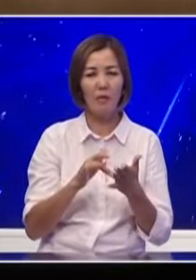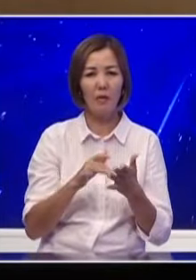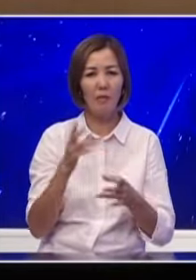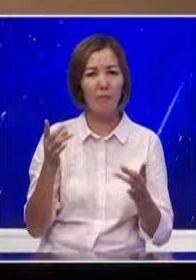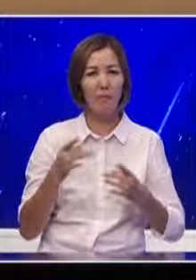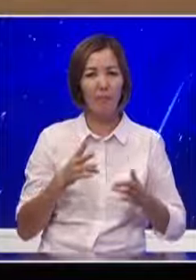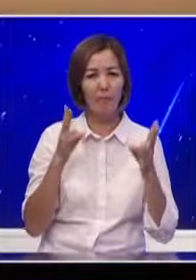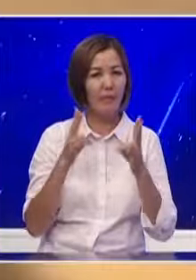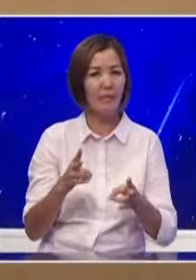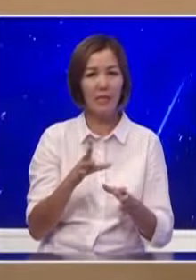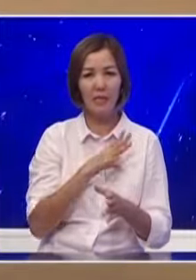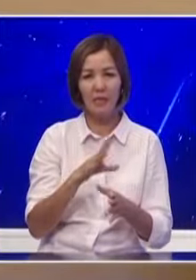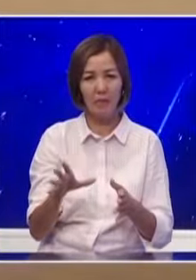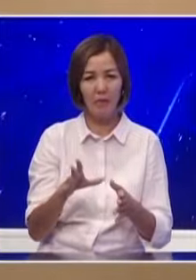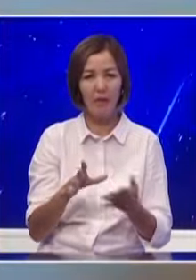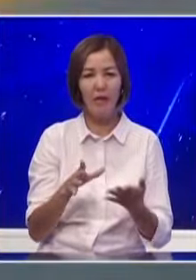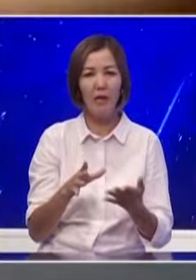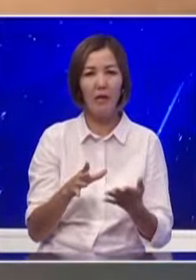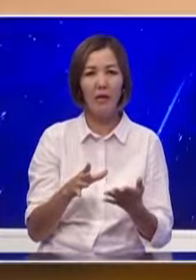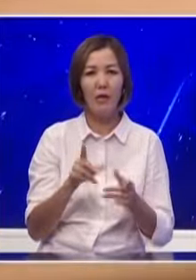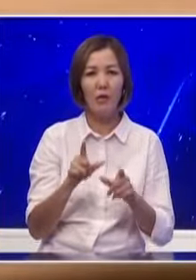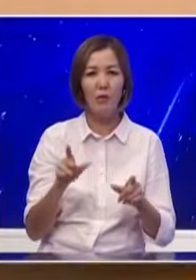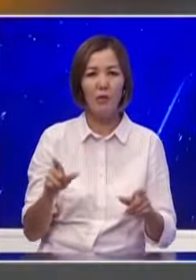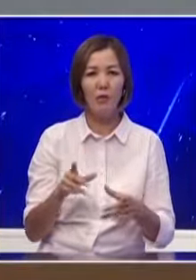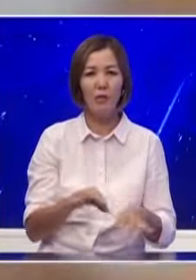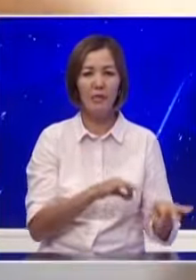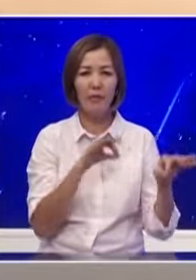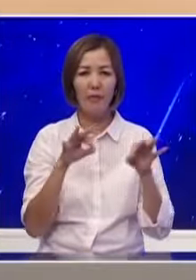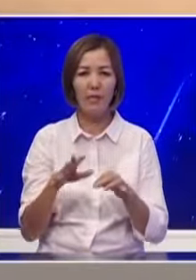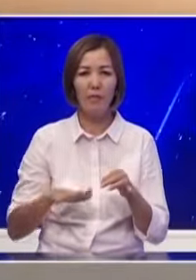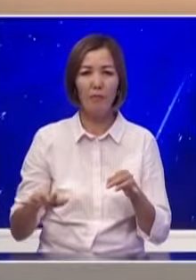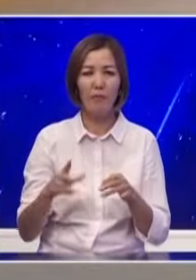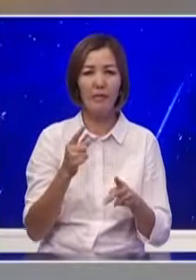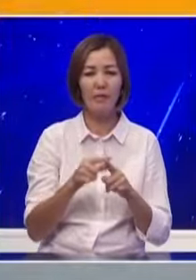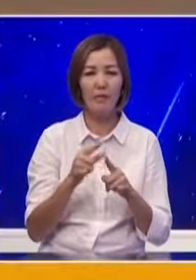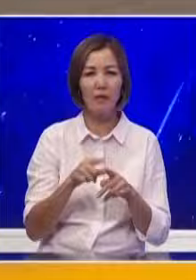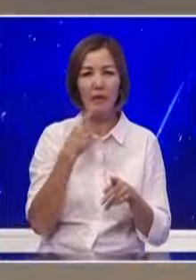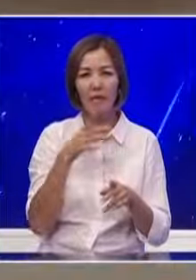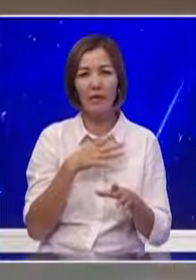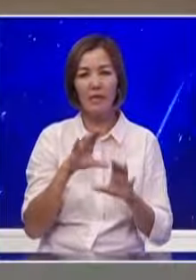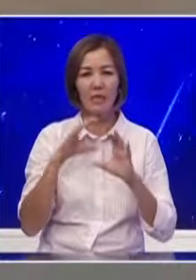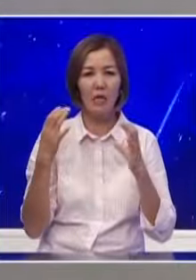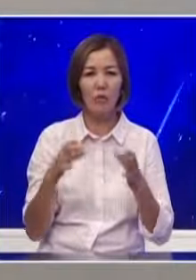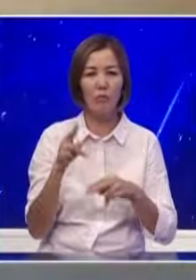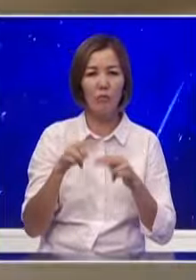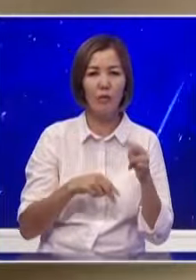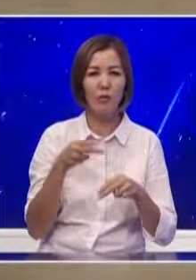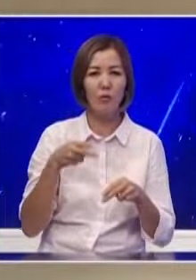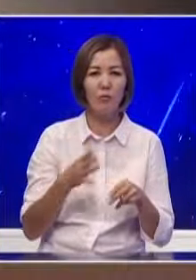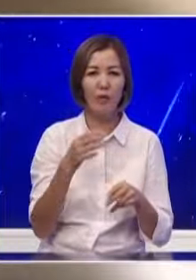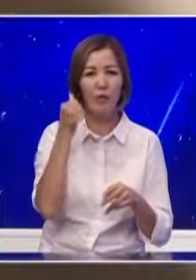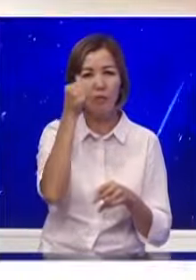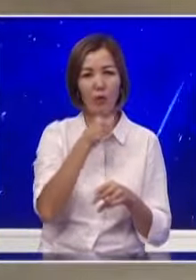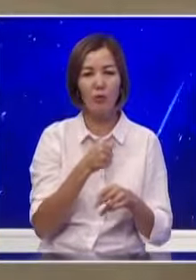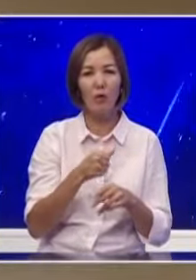пострадал. Все находившиеся на тот момент люди были выведены за пределы поля. По словам специалистов, стадион был построен в